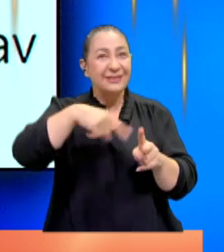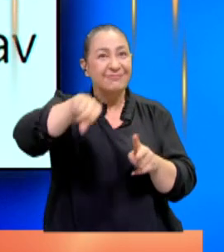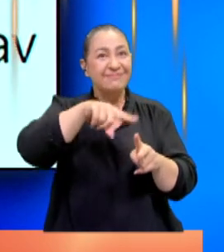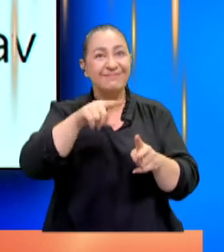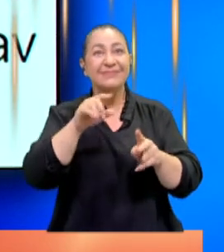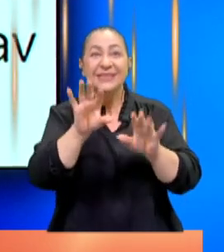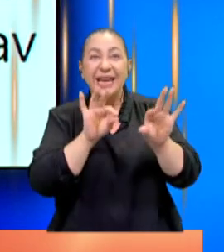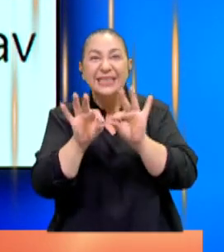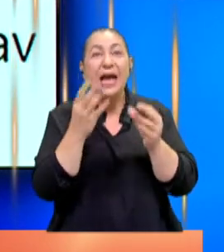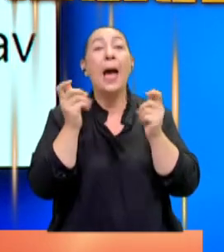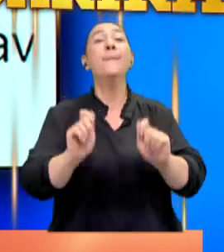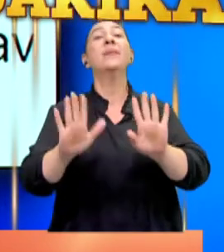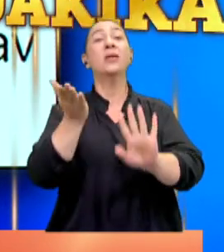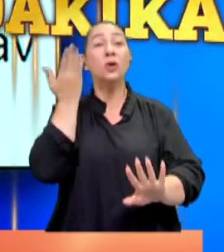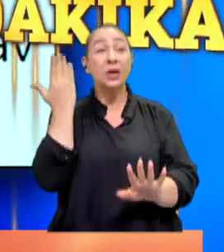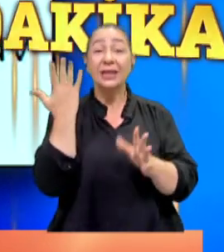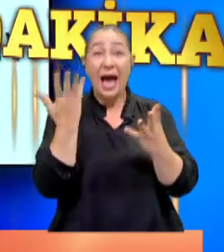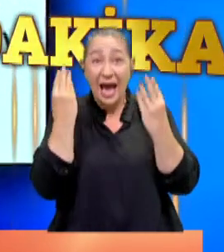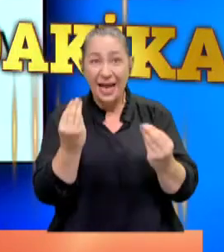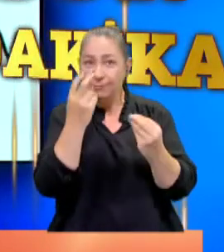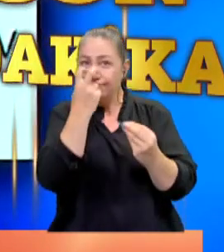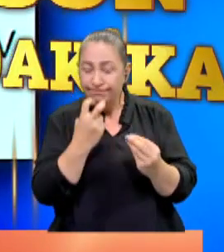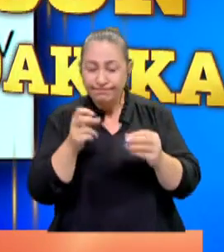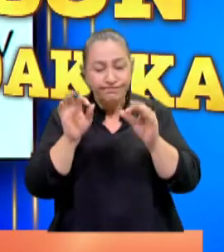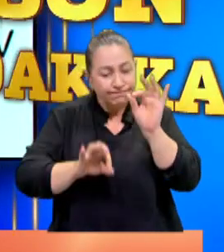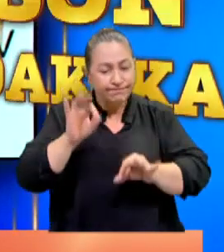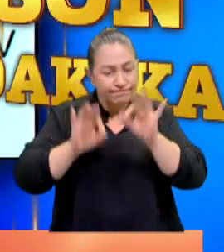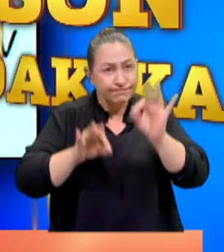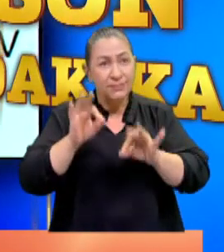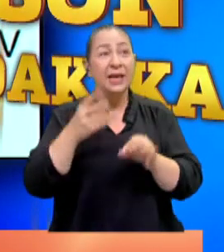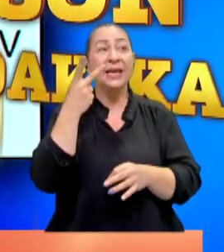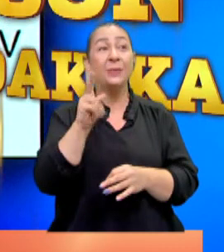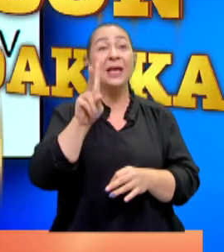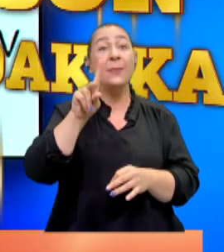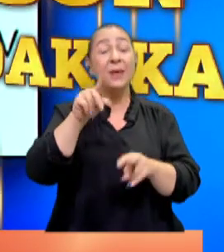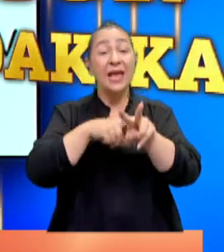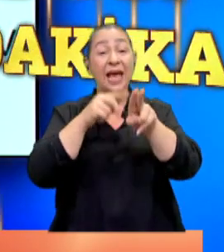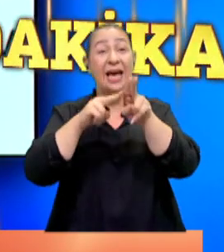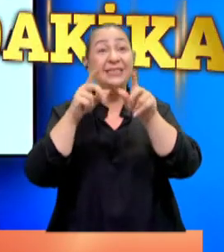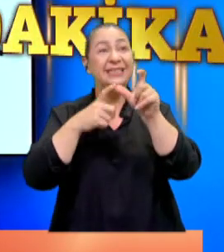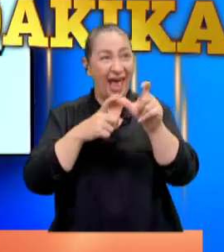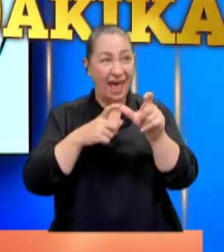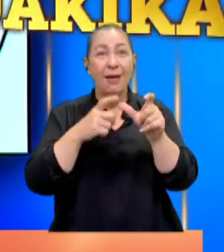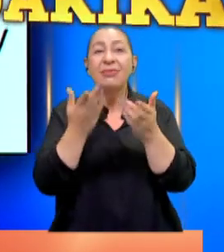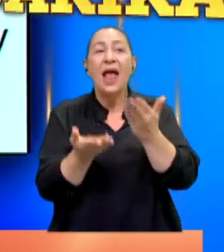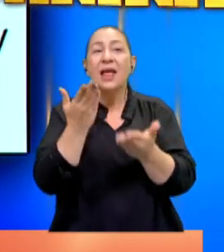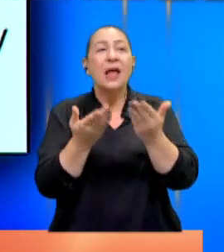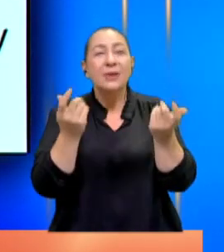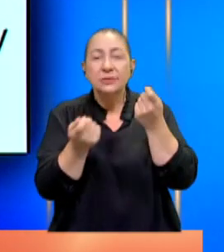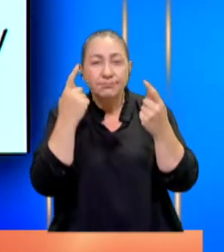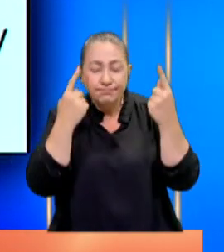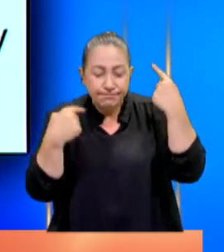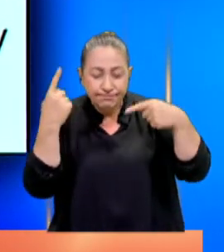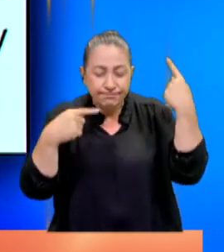bir değerlendirme yapmalarına imkan vermek amacıyla 2021 YKS değerlendirme işlemlerini hızlandırarak sınav